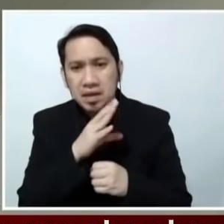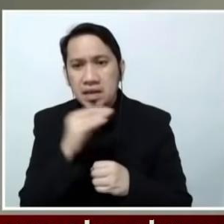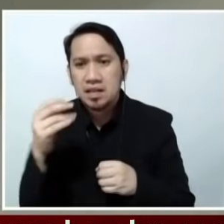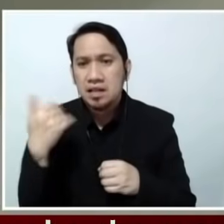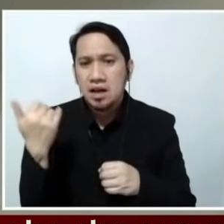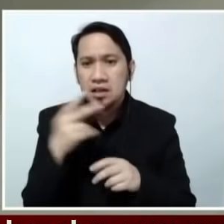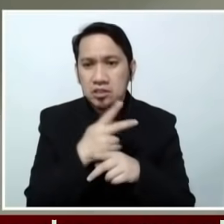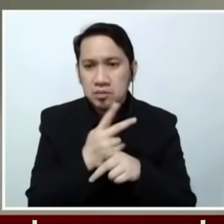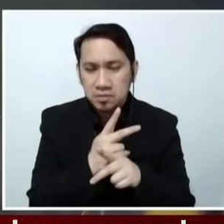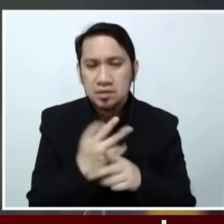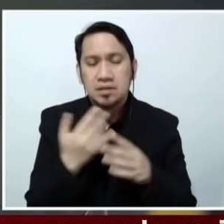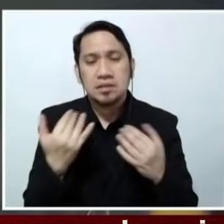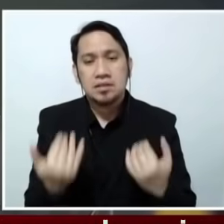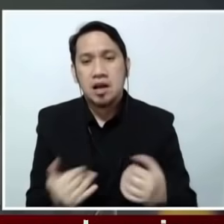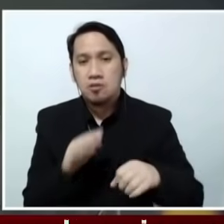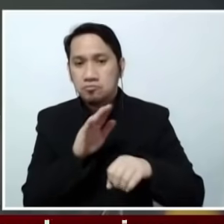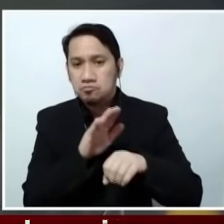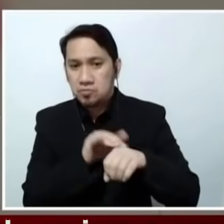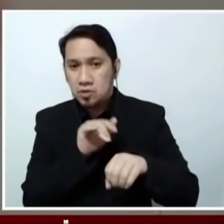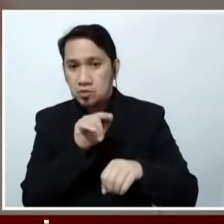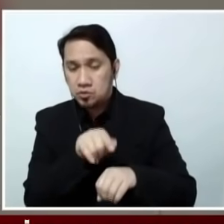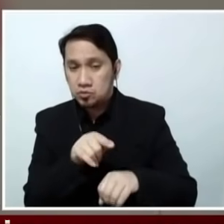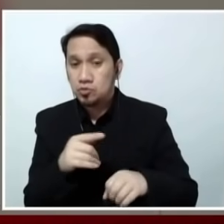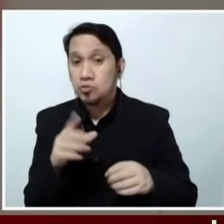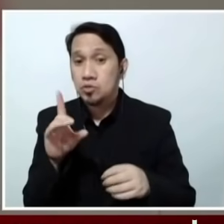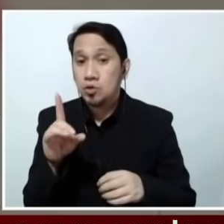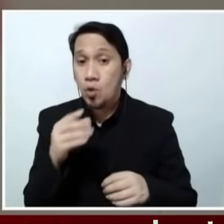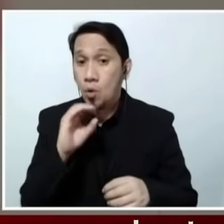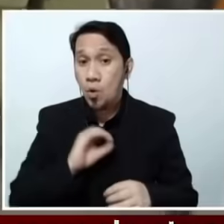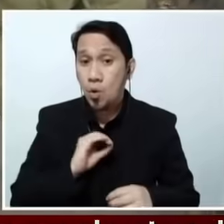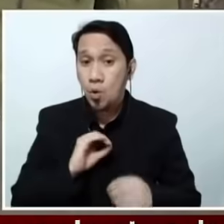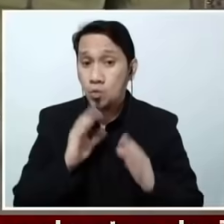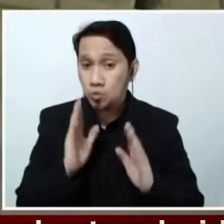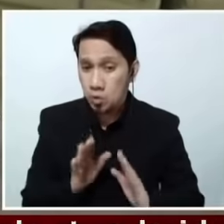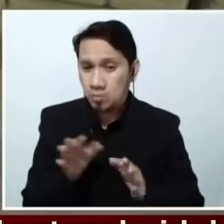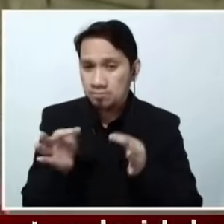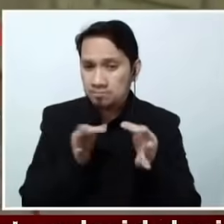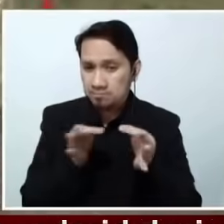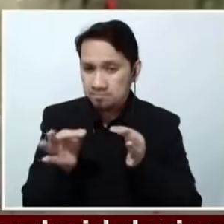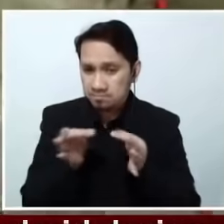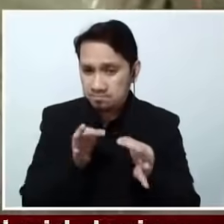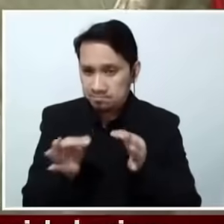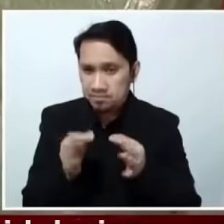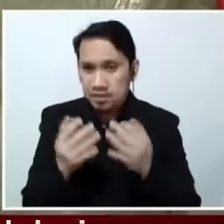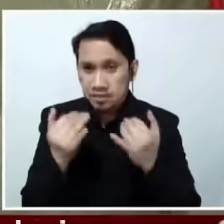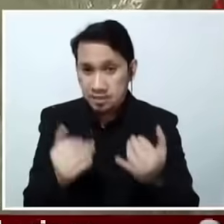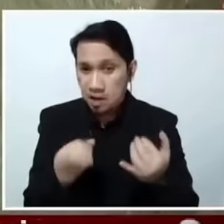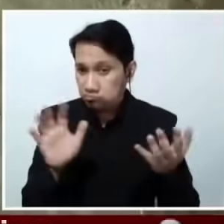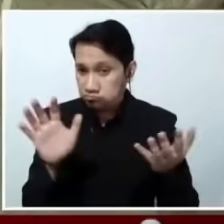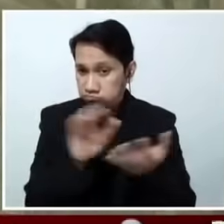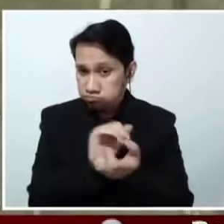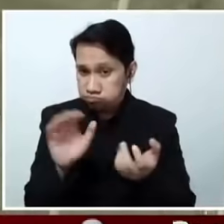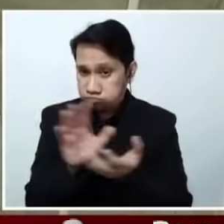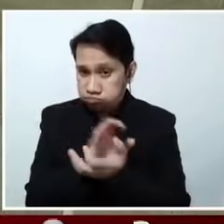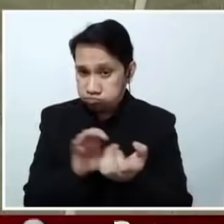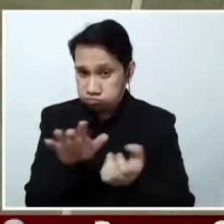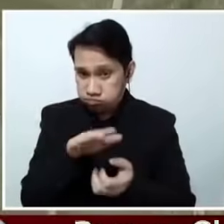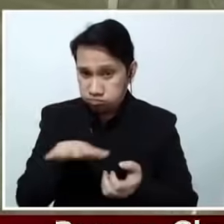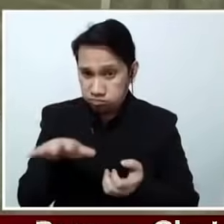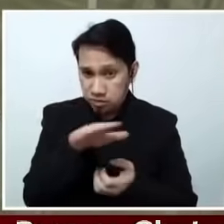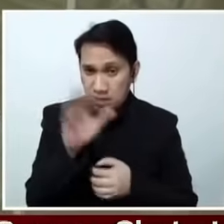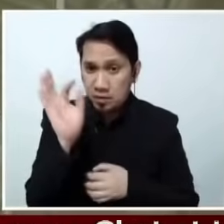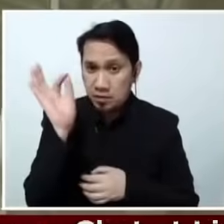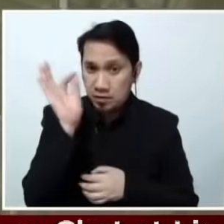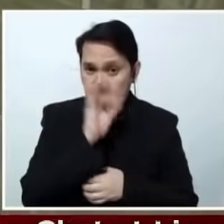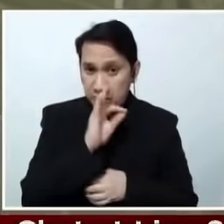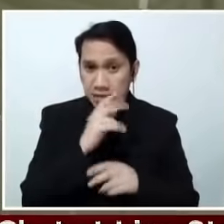na ng DOC ang may-ari ng warehouse para magpaliwanag habang sisira ina rin ang mga nakumpiskang